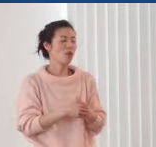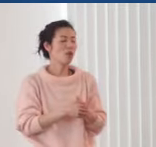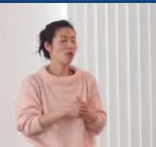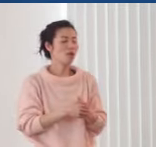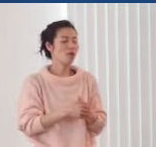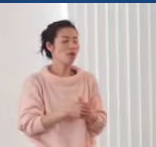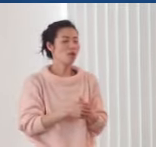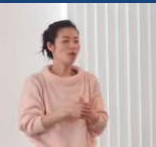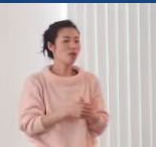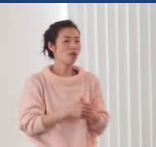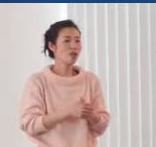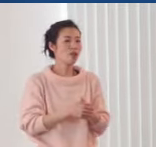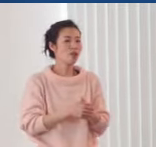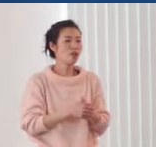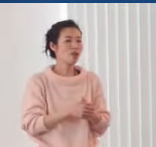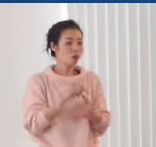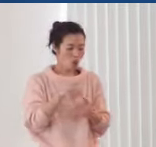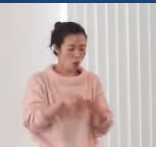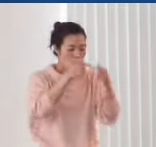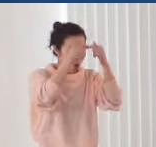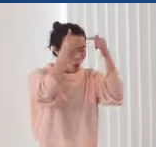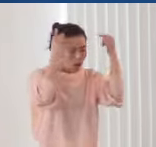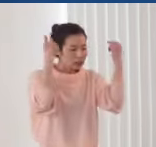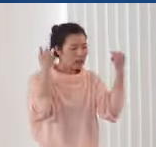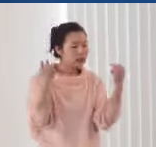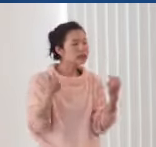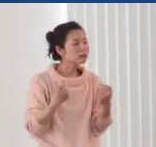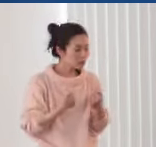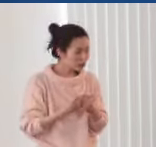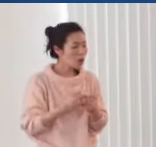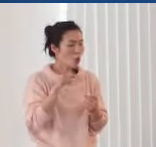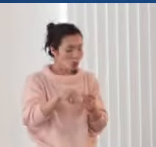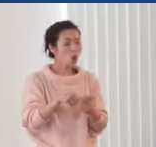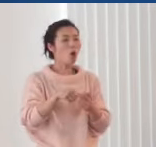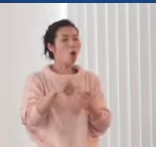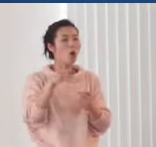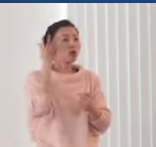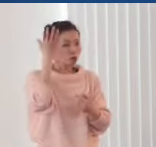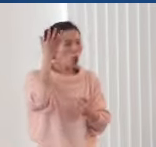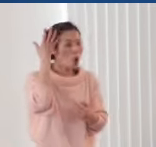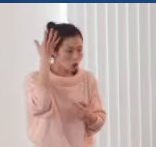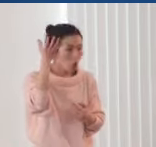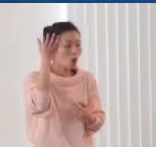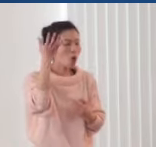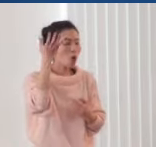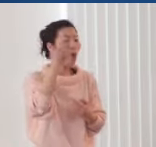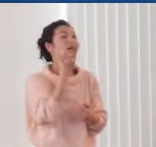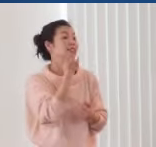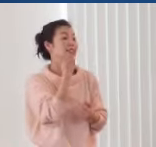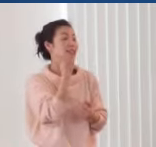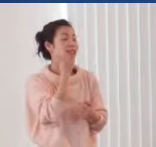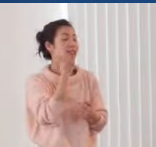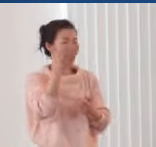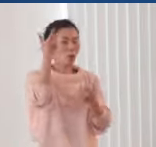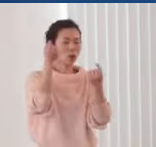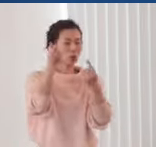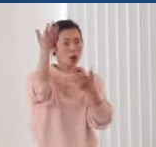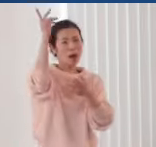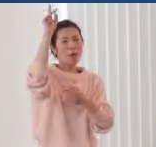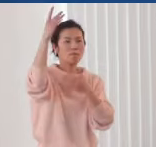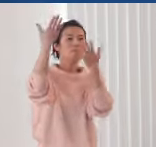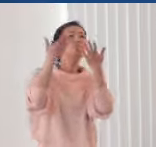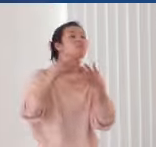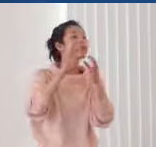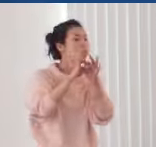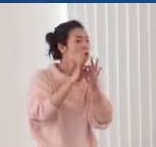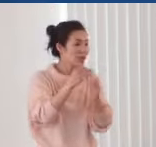そういうこう自分自身の人間の限界というものを知っておきなさいという意味でこの言葉があ